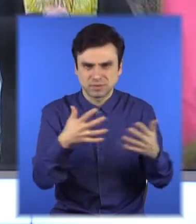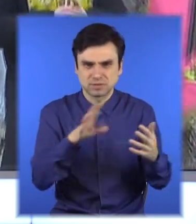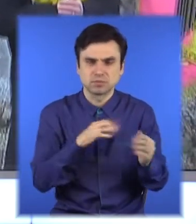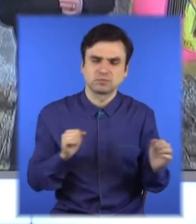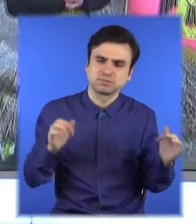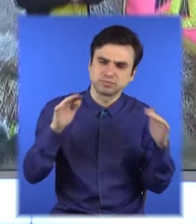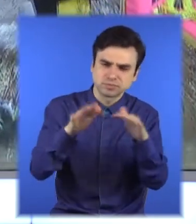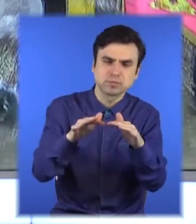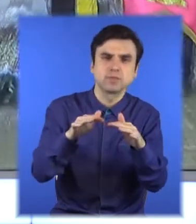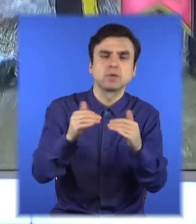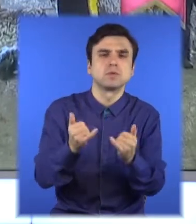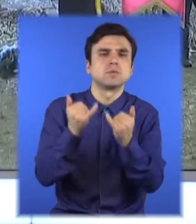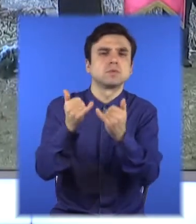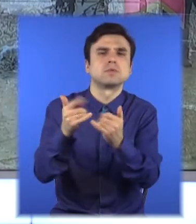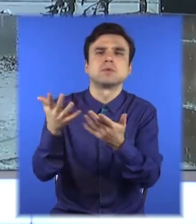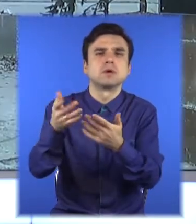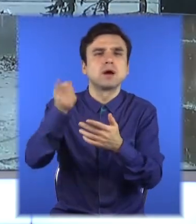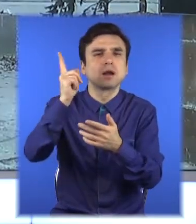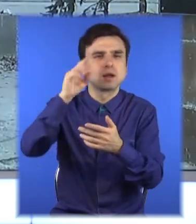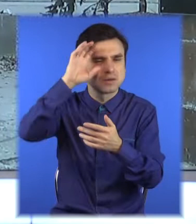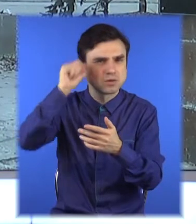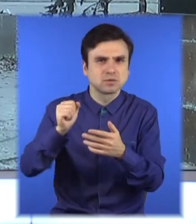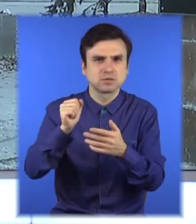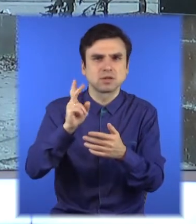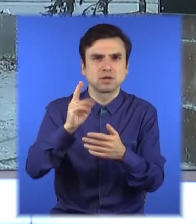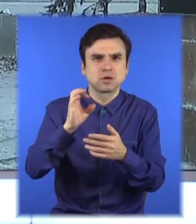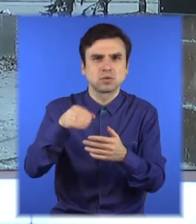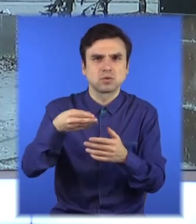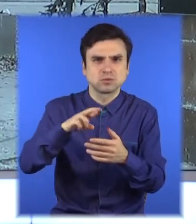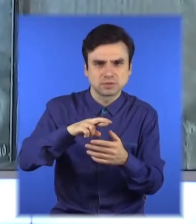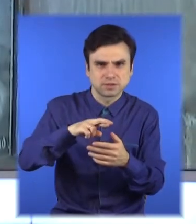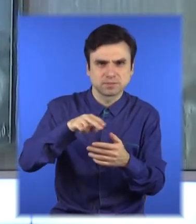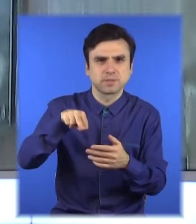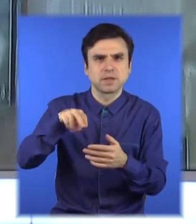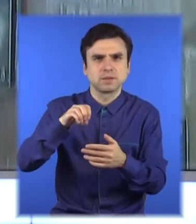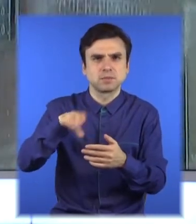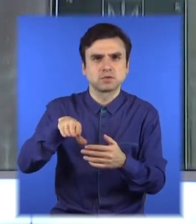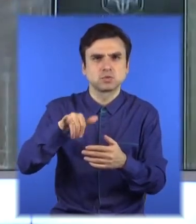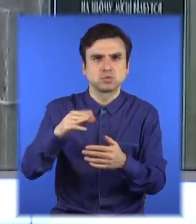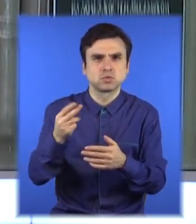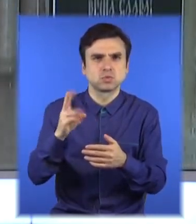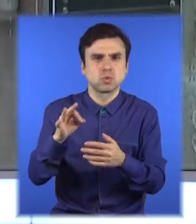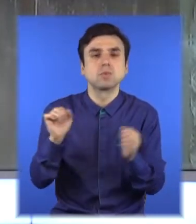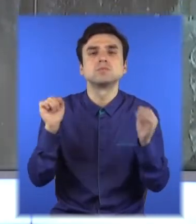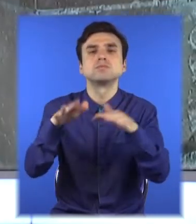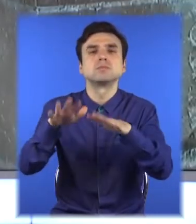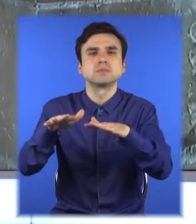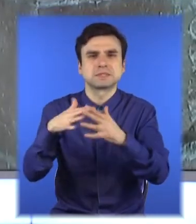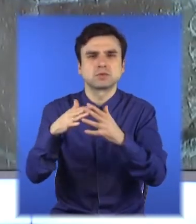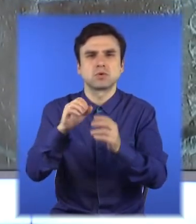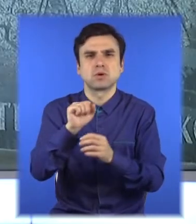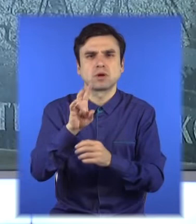Костю Пестушка. Для цього відвідали пам'ятник діяча часів громадянської війни в селі Ганівка. Подія зібрала близько